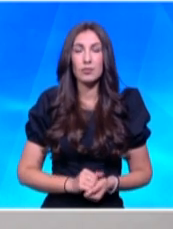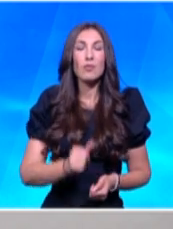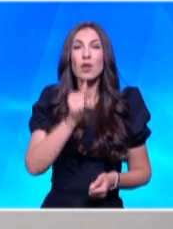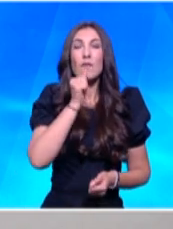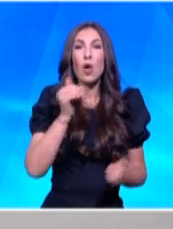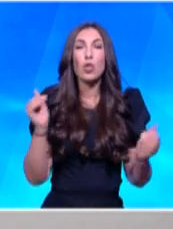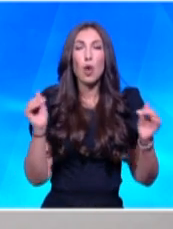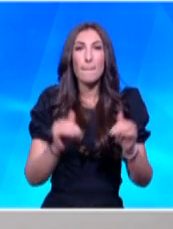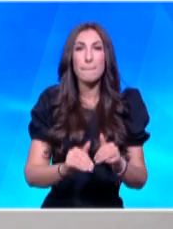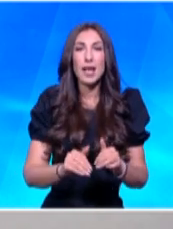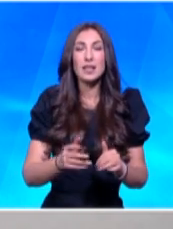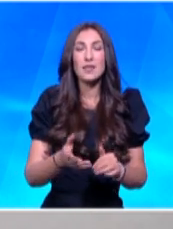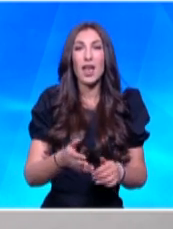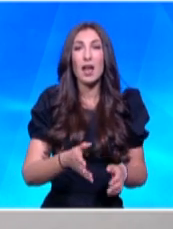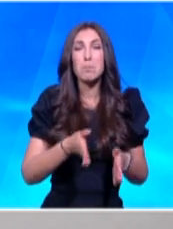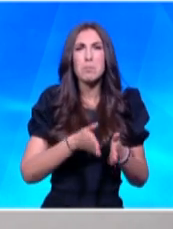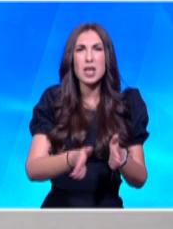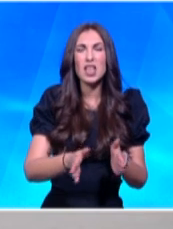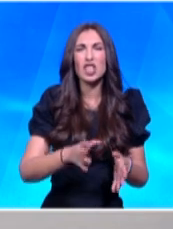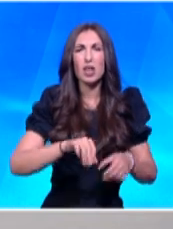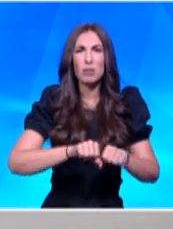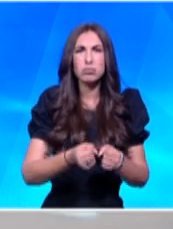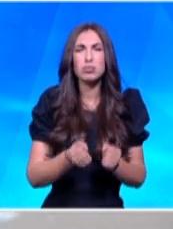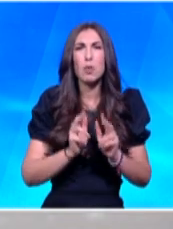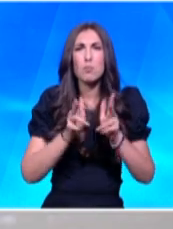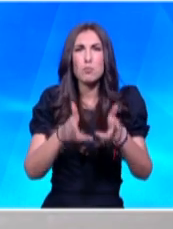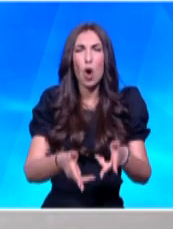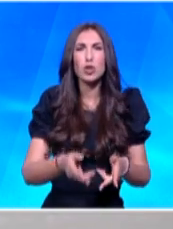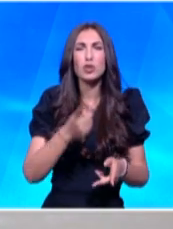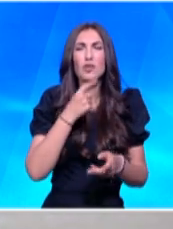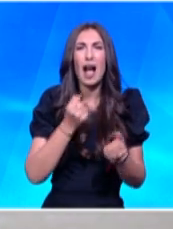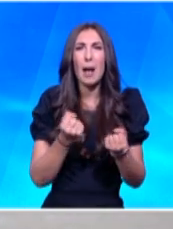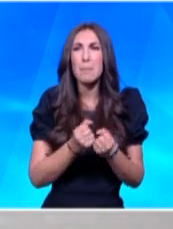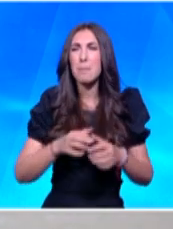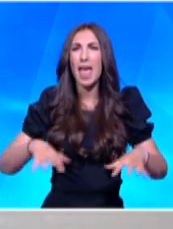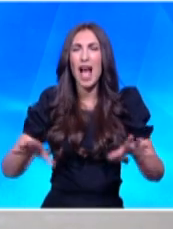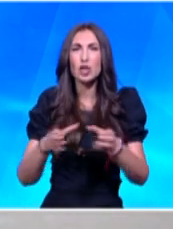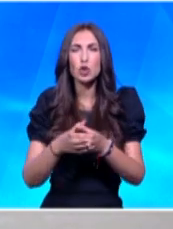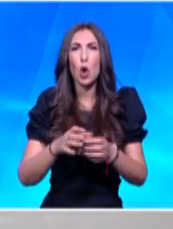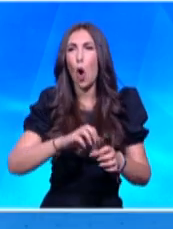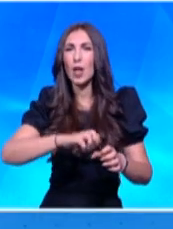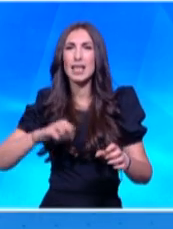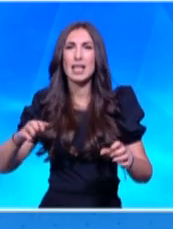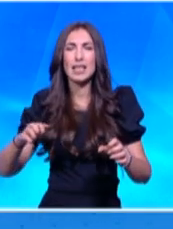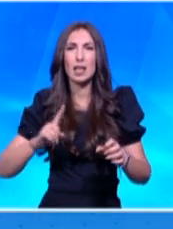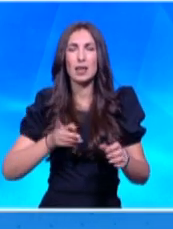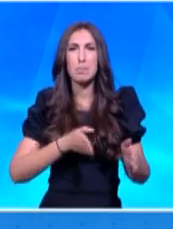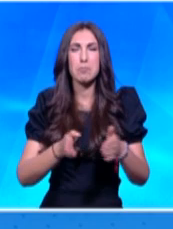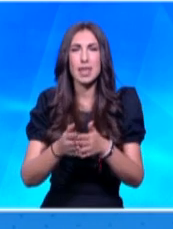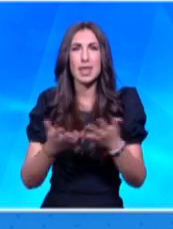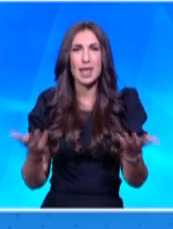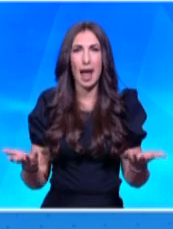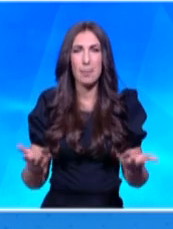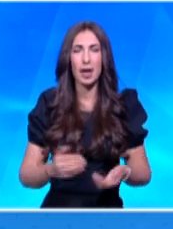Водното бедствие отнесе пътища и мостове, а населени места останаха откъснати от света. Йордан Фотев сега с още информация.